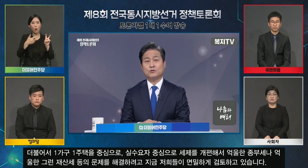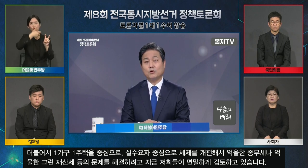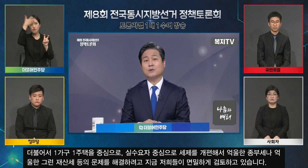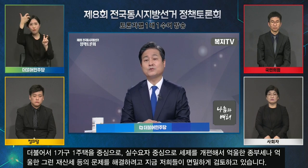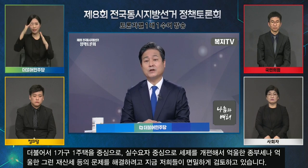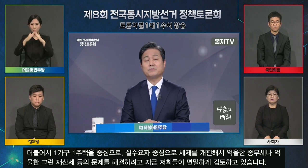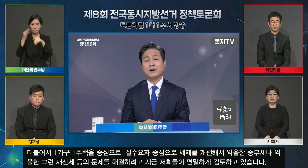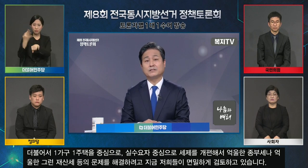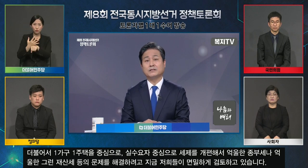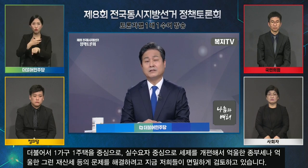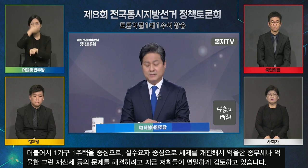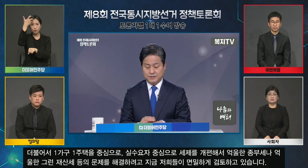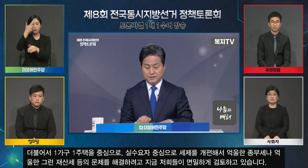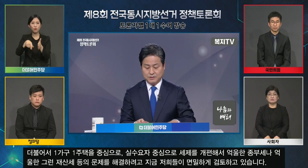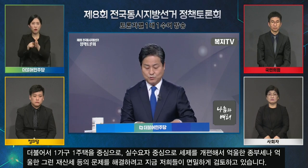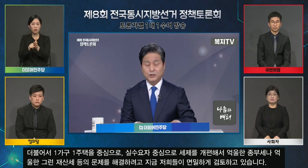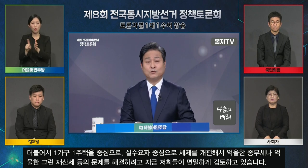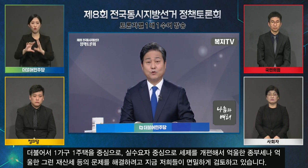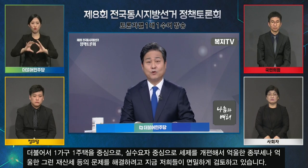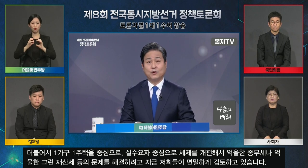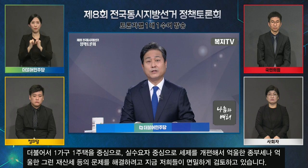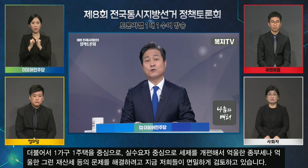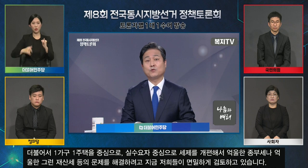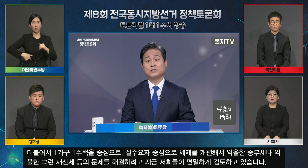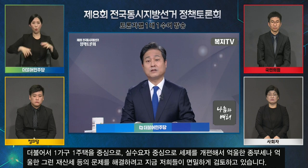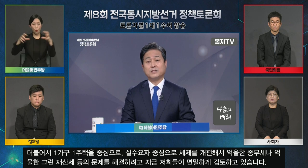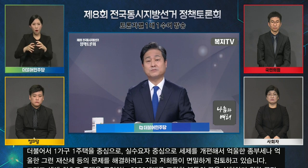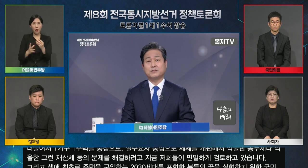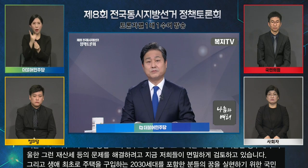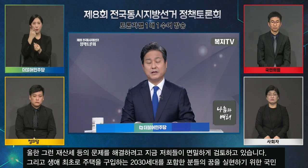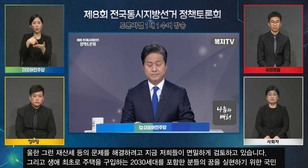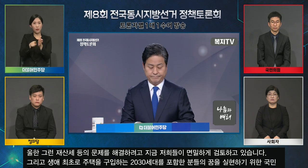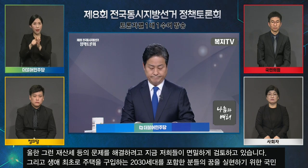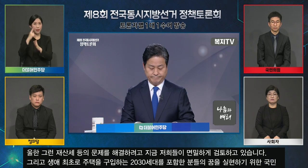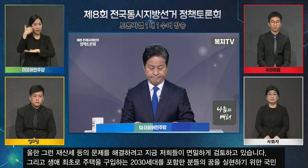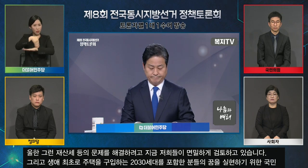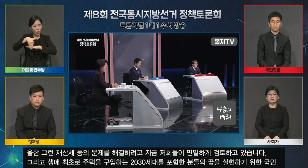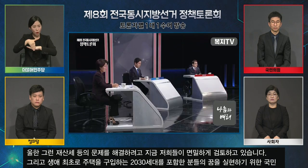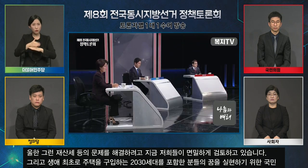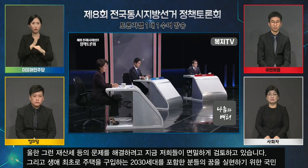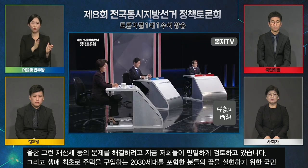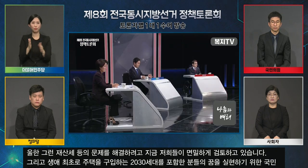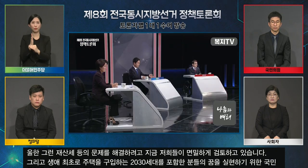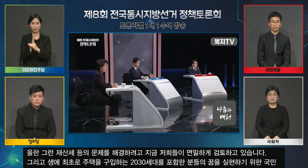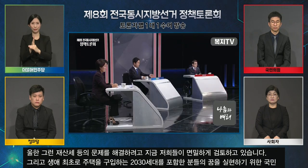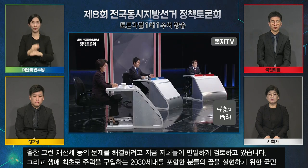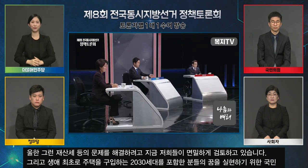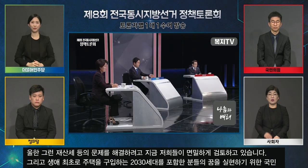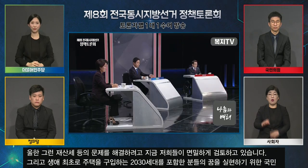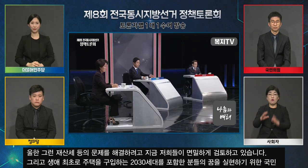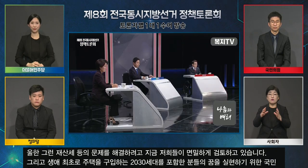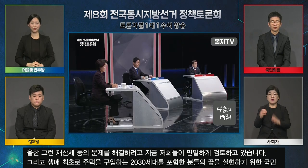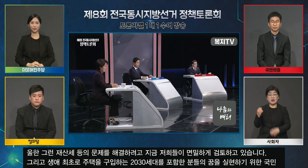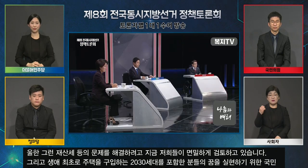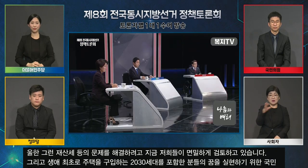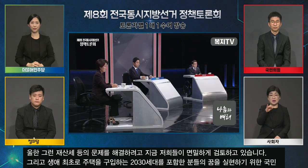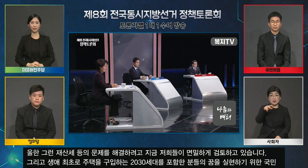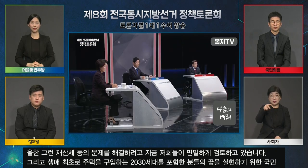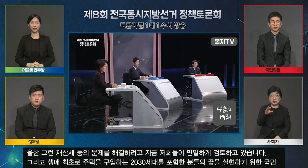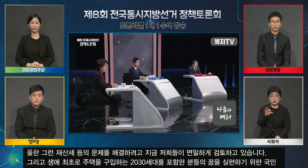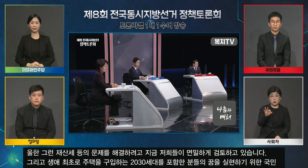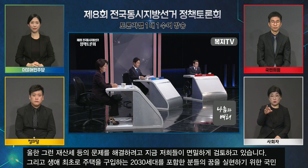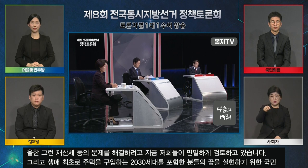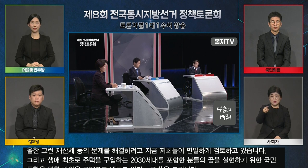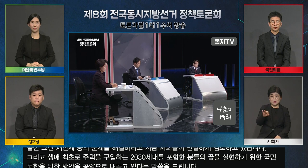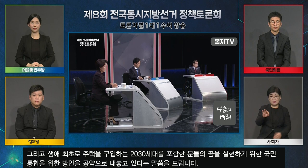국민통합을 위한 방안을 공약으로 내놓고 있다는 말씀 드립니다. 국민의힘 이종성 원내부대표